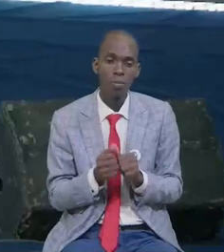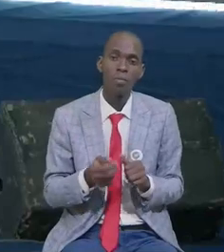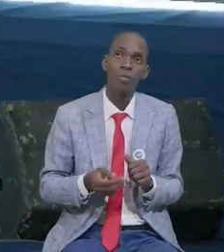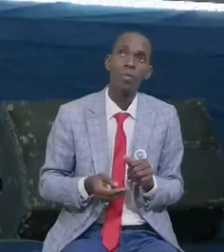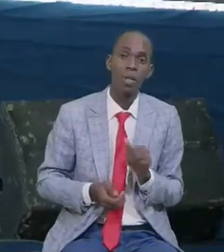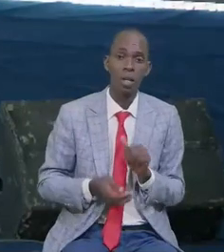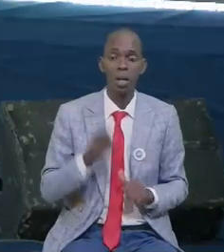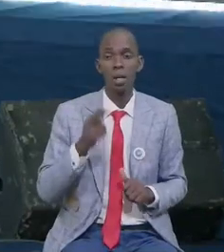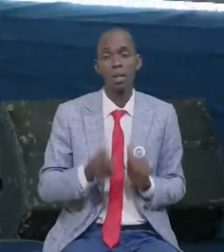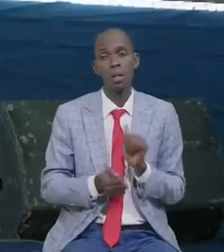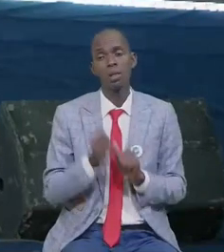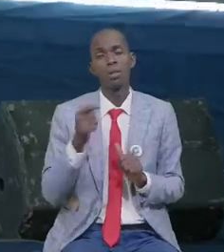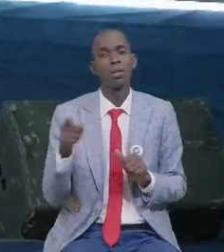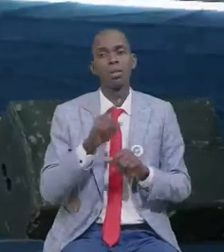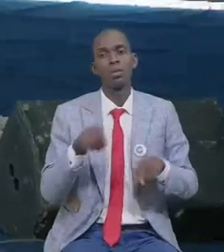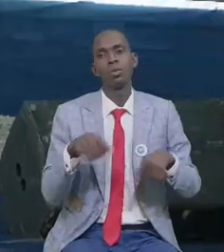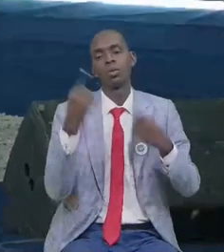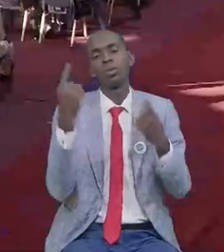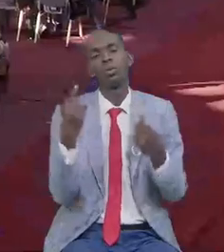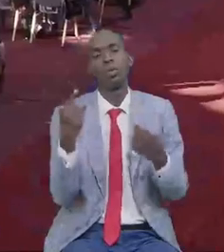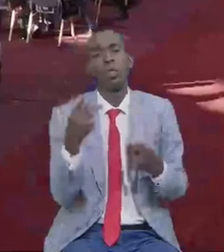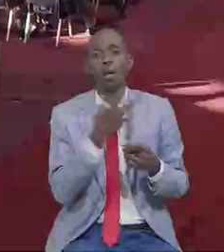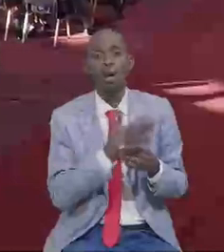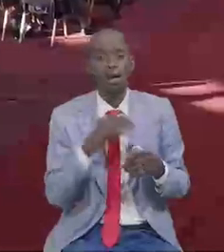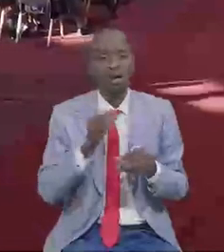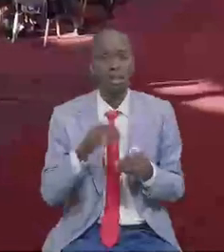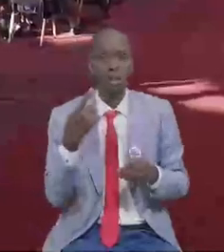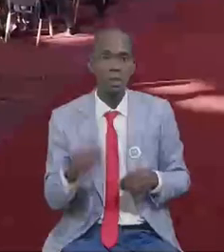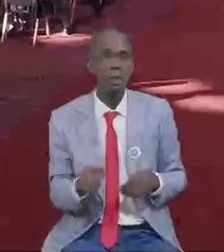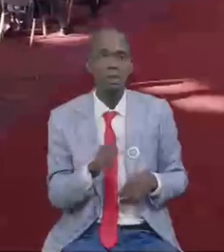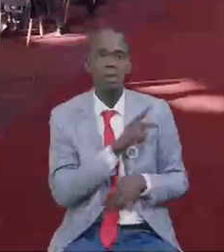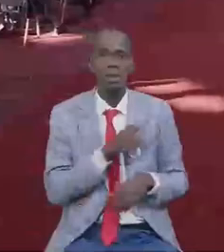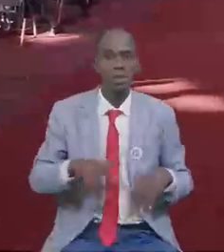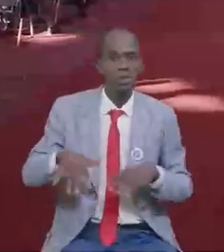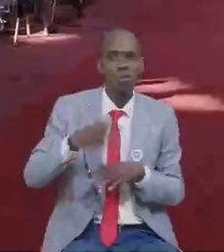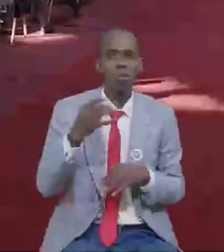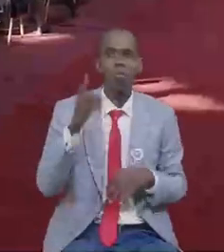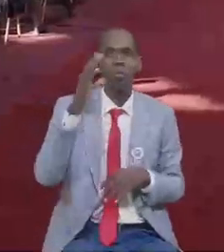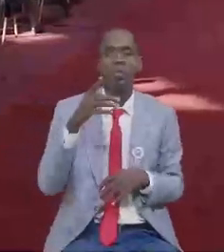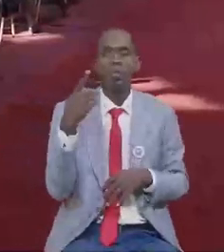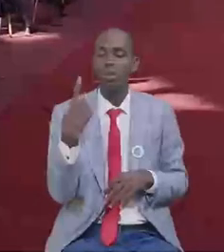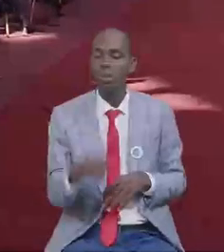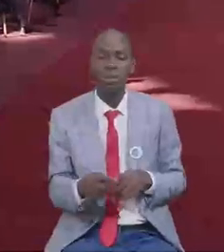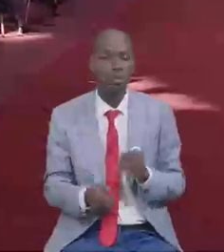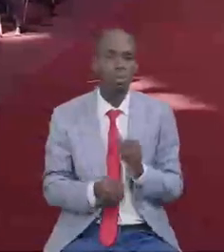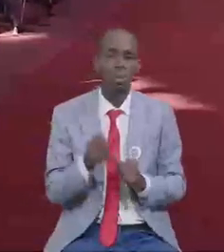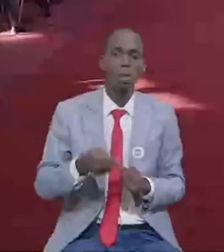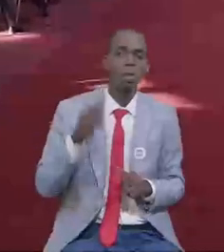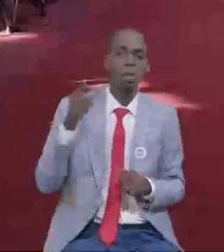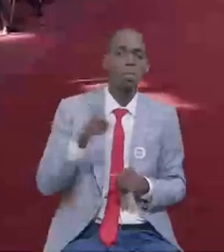plus tu refroidis. Dans le royaume de Dieu, plus tu montes, plus tu prends de